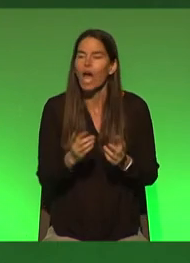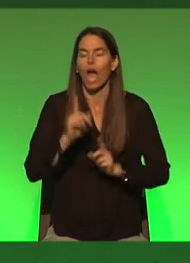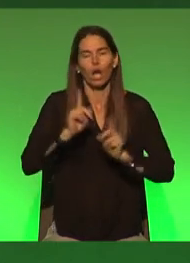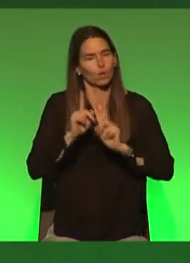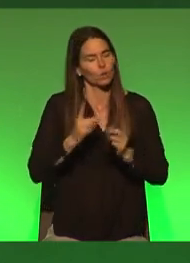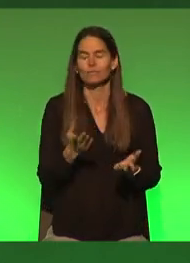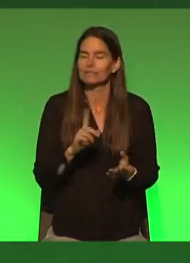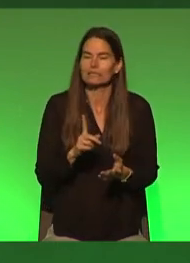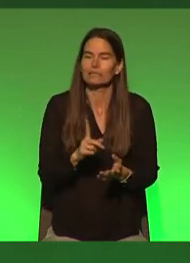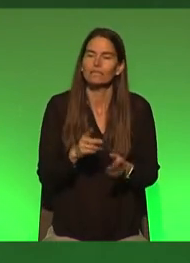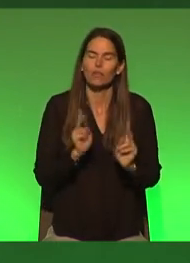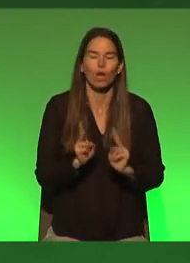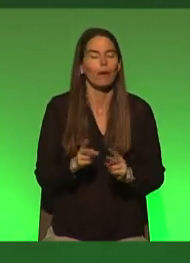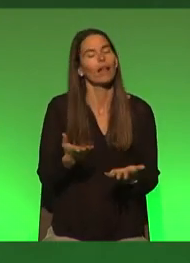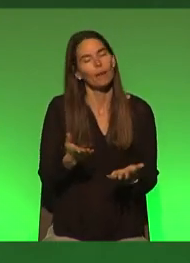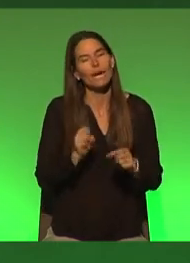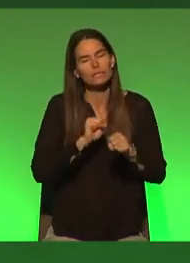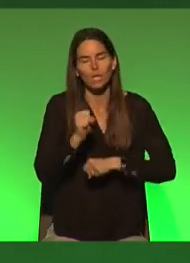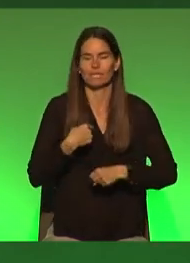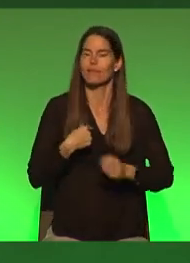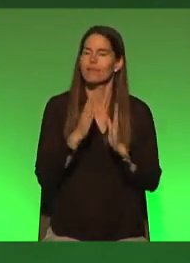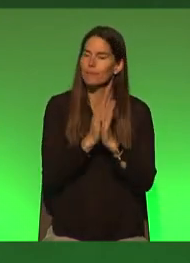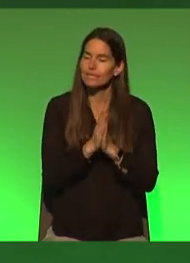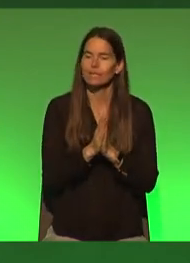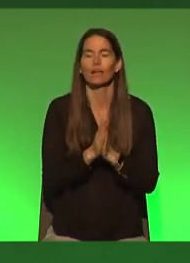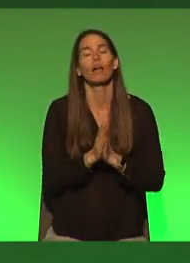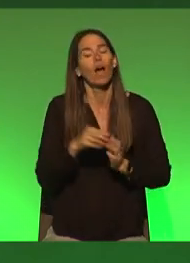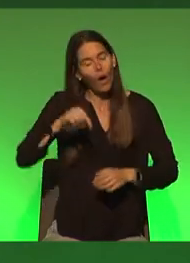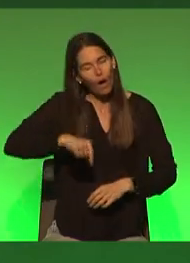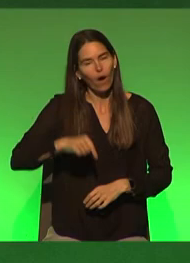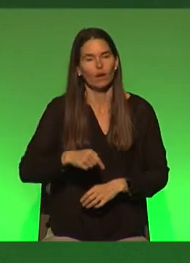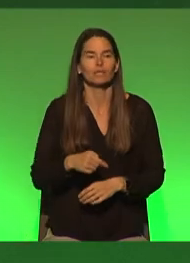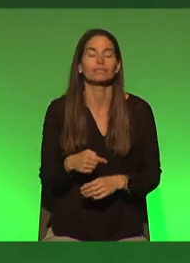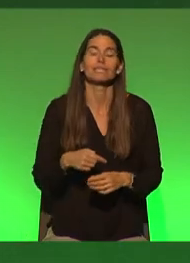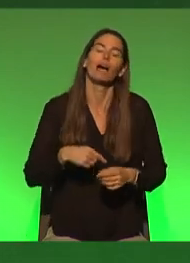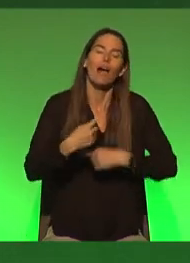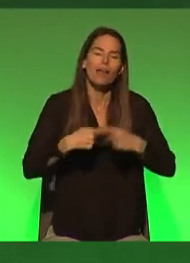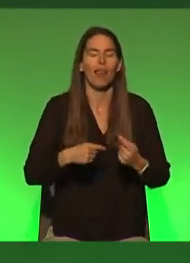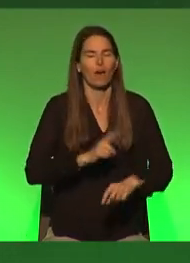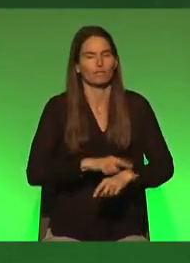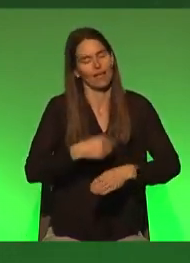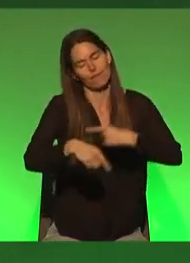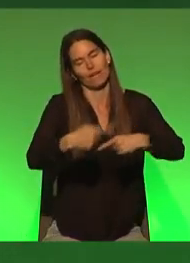unheimlich unpopulär ist. Aber vielleicht habe ich die Chance darauf. Ich bitte euch heute um Laufzeitverlängerung. Vielen, vielen Dank.